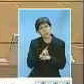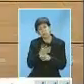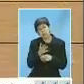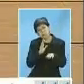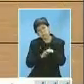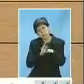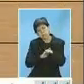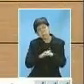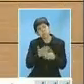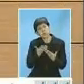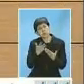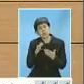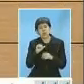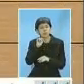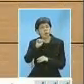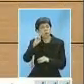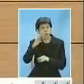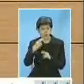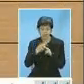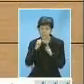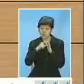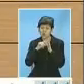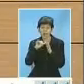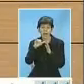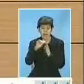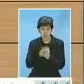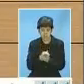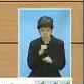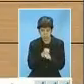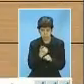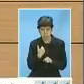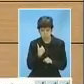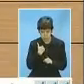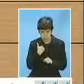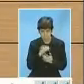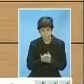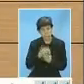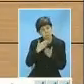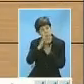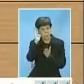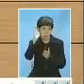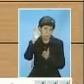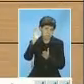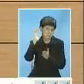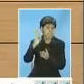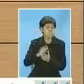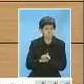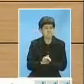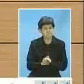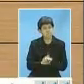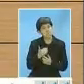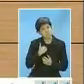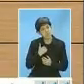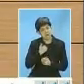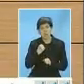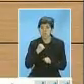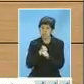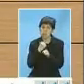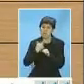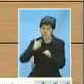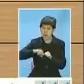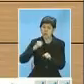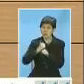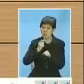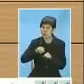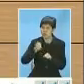าชิกเนื่องด้วยท่านสมาชิกท่านสุนัยจุลพงศธรได้โฆษณาว่ายังเปิดสำนักงานทนายความ